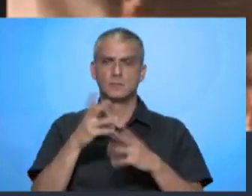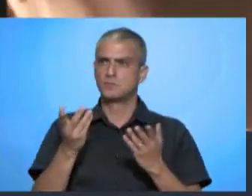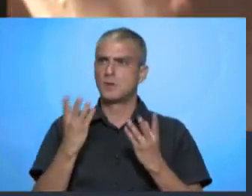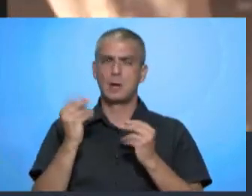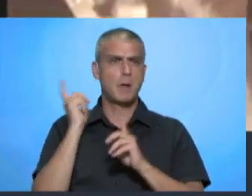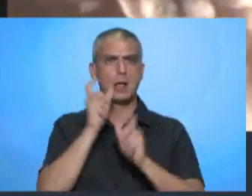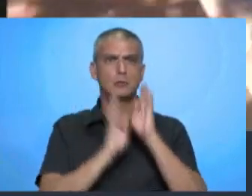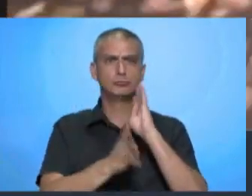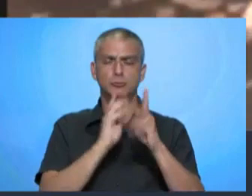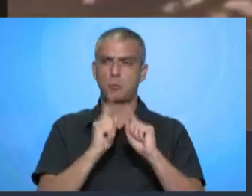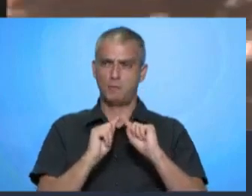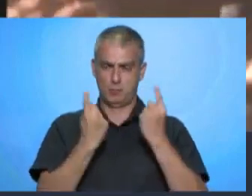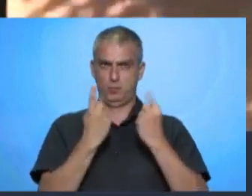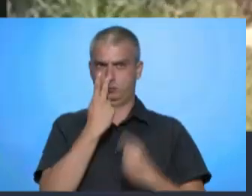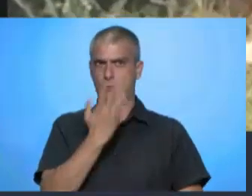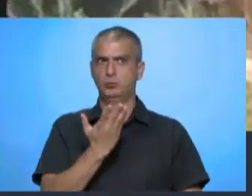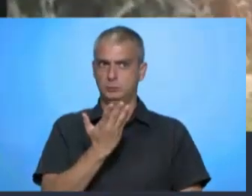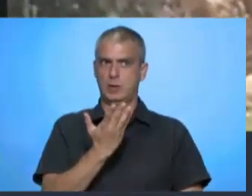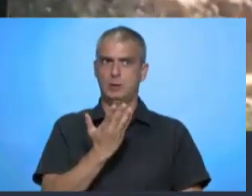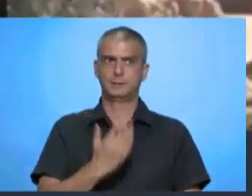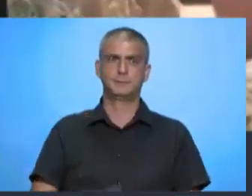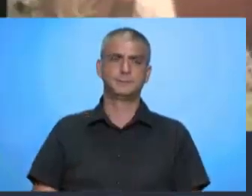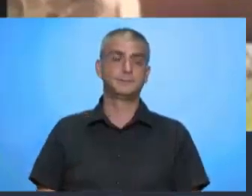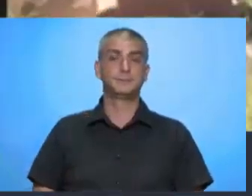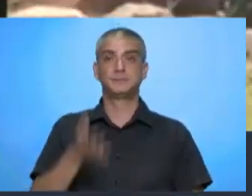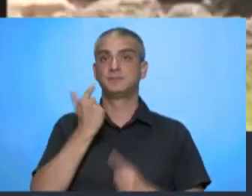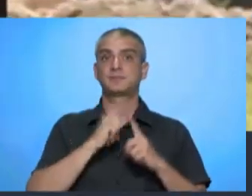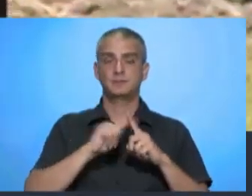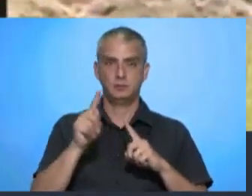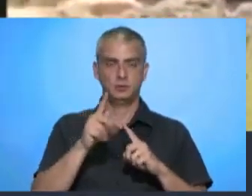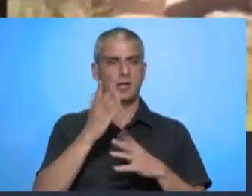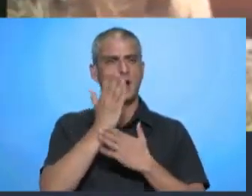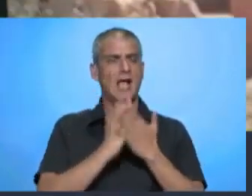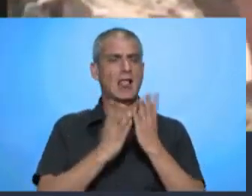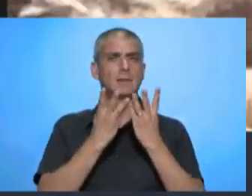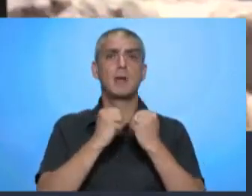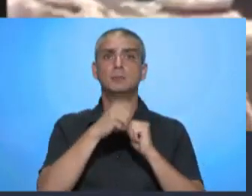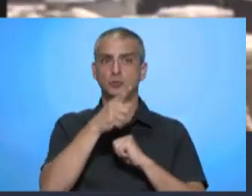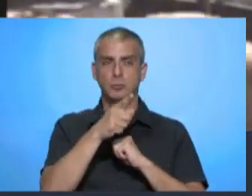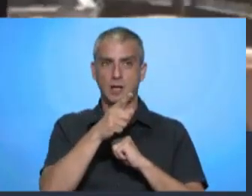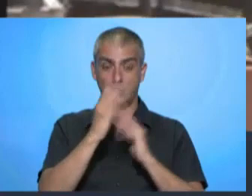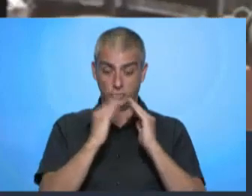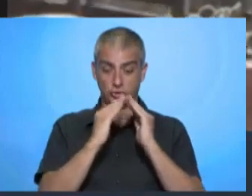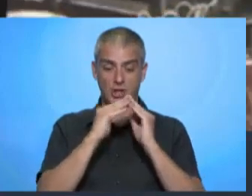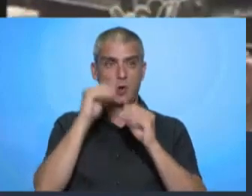רבה ומוזרה למדי. לפני כחודש התבקשו חלק מבני המשפחה שגרו ביחידות בבית